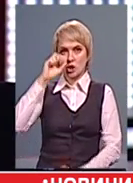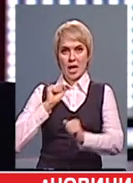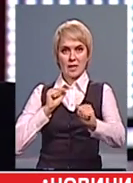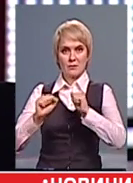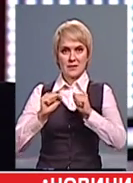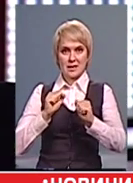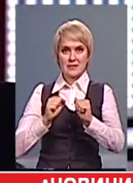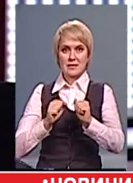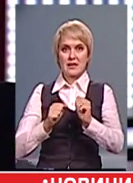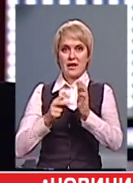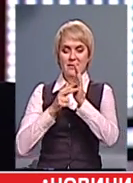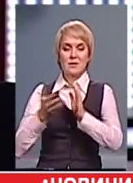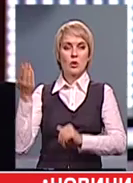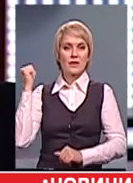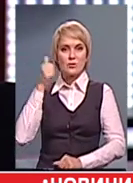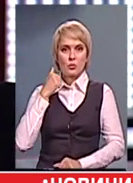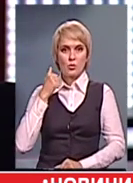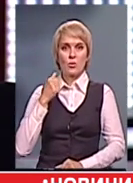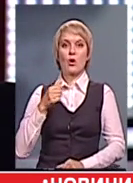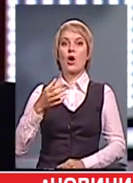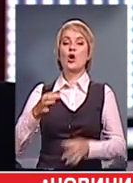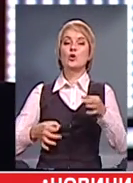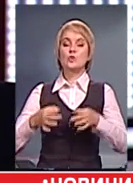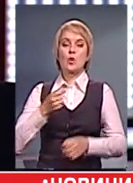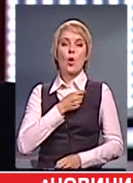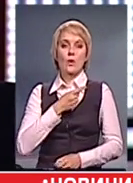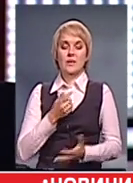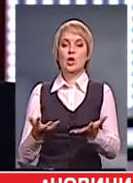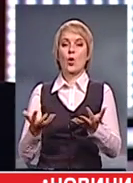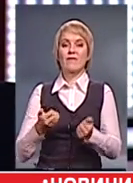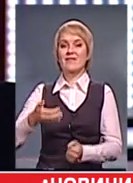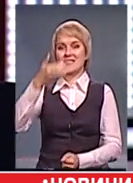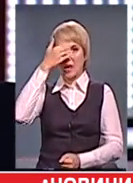Приморський райсуд Одеси ухвалив заочне рішення про арешт колишнього нардепа.